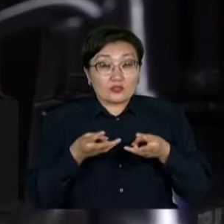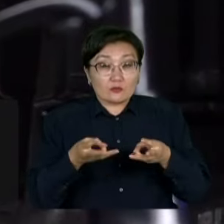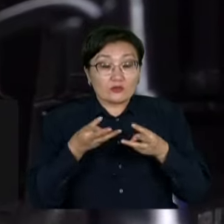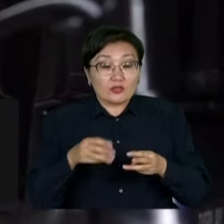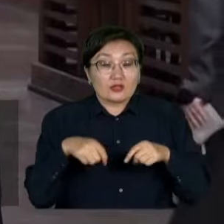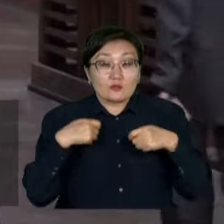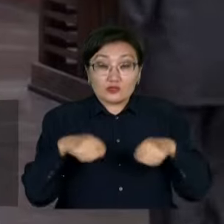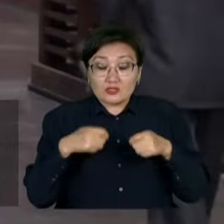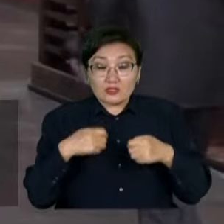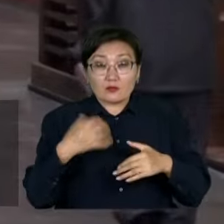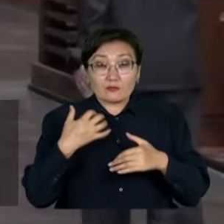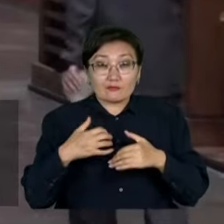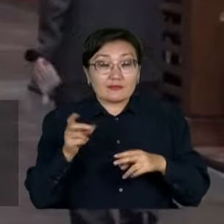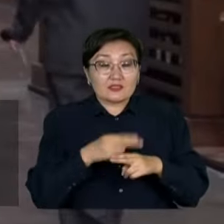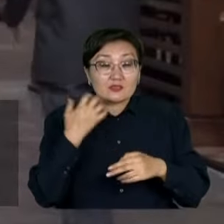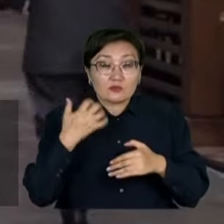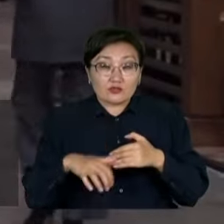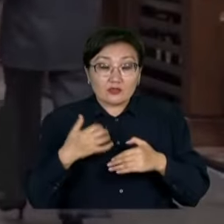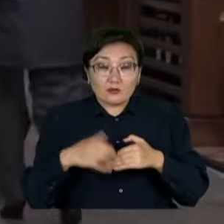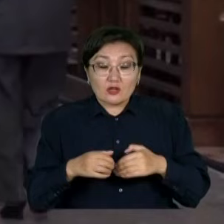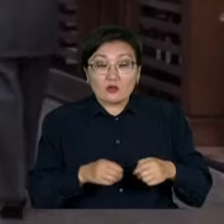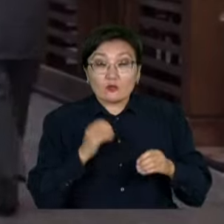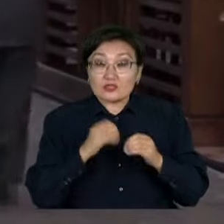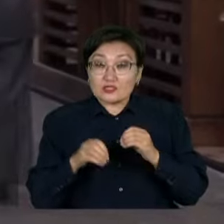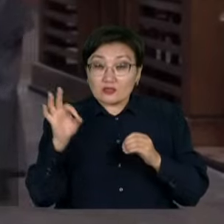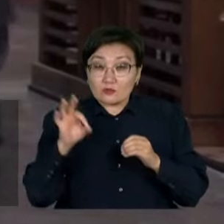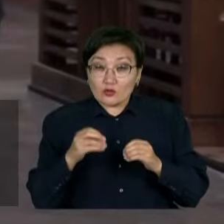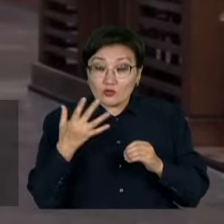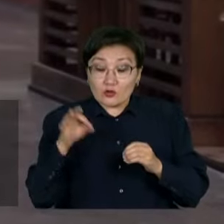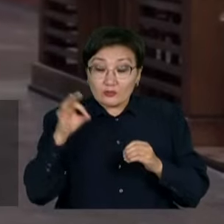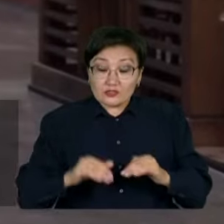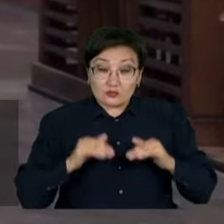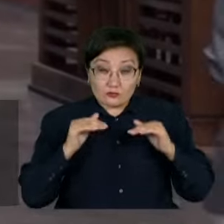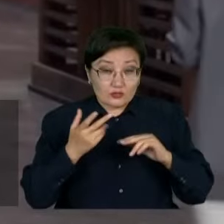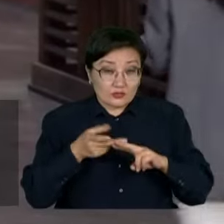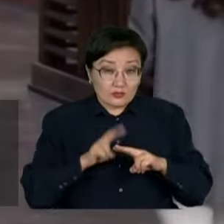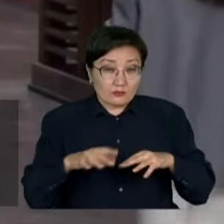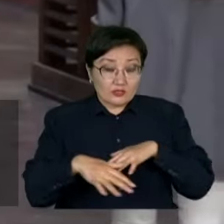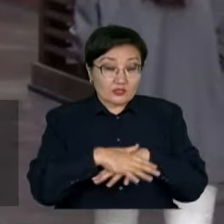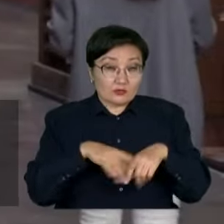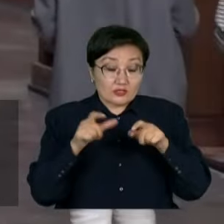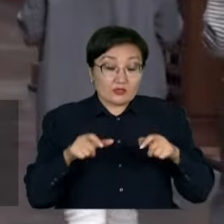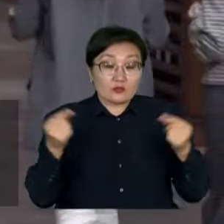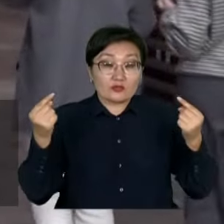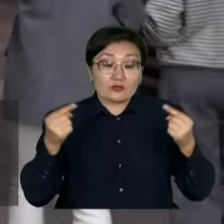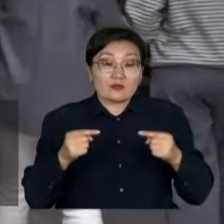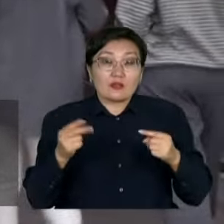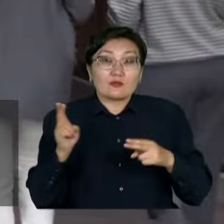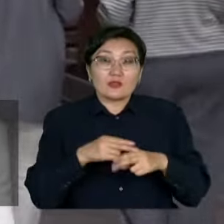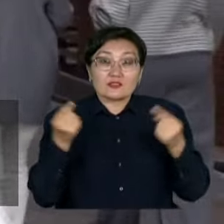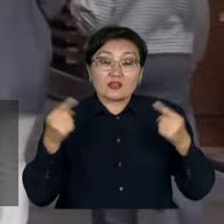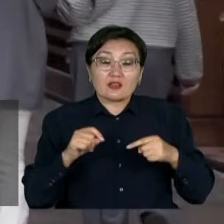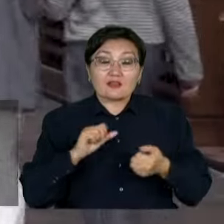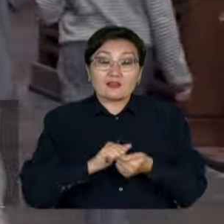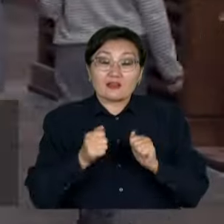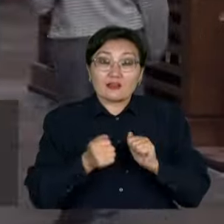делдалдарсыз тікелей бөлшек жеткізушілерге 10%-дан 50%-ға дейін ұлғайтылды. Бұл халықты дағдарысыз көмірмен қамтамасыз